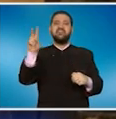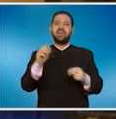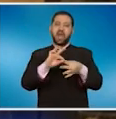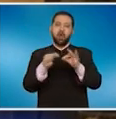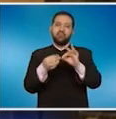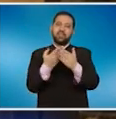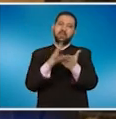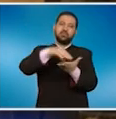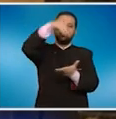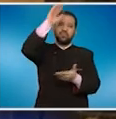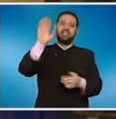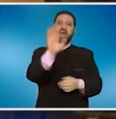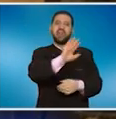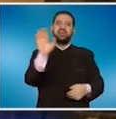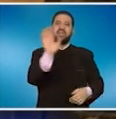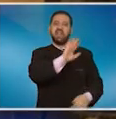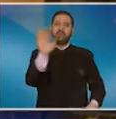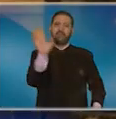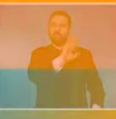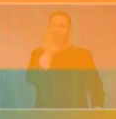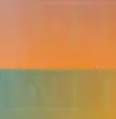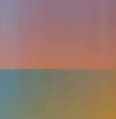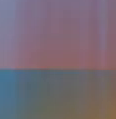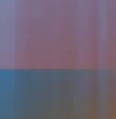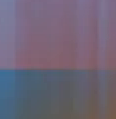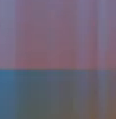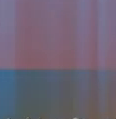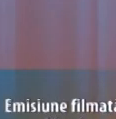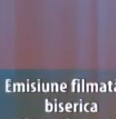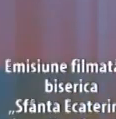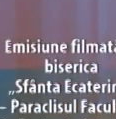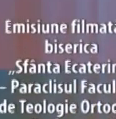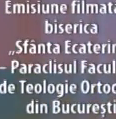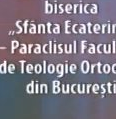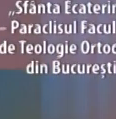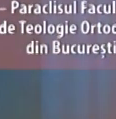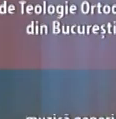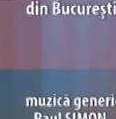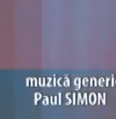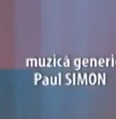la Cuvânt pentru Suflet. Pe curând!